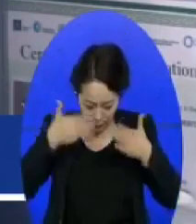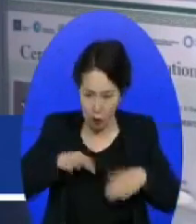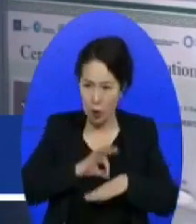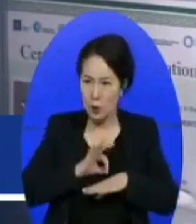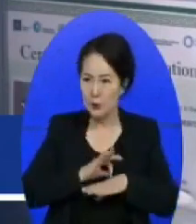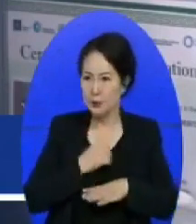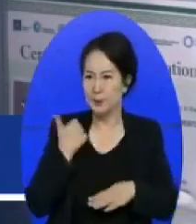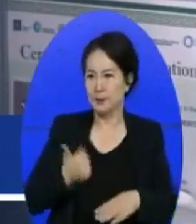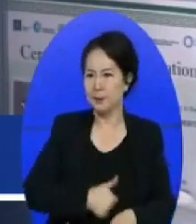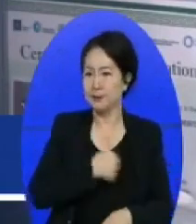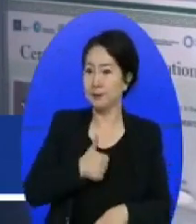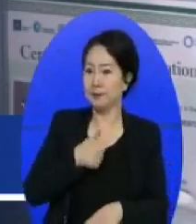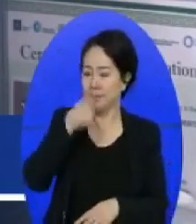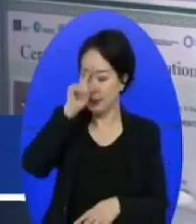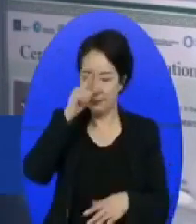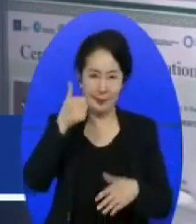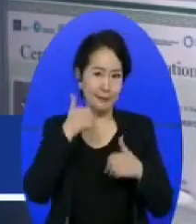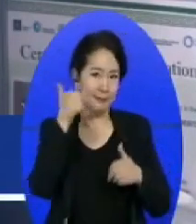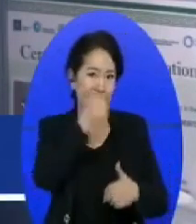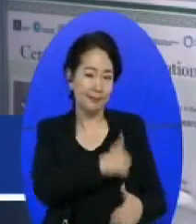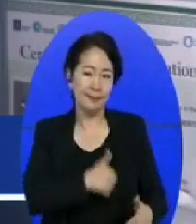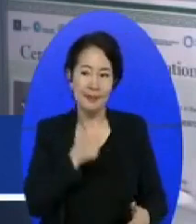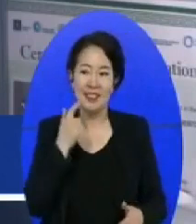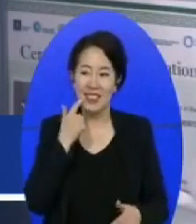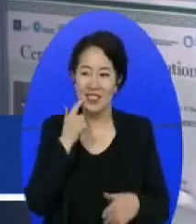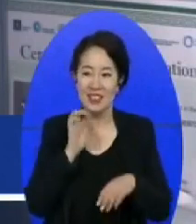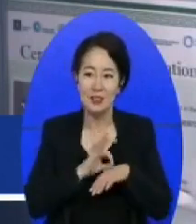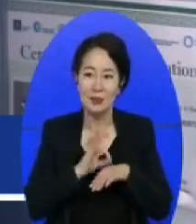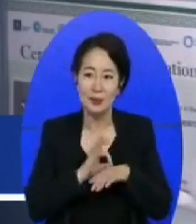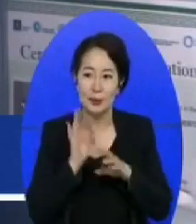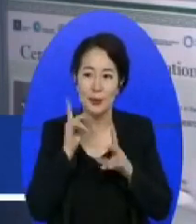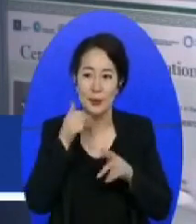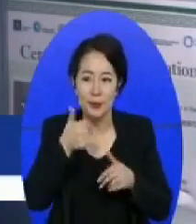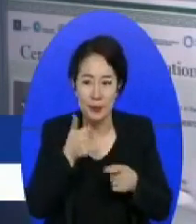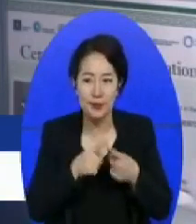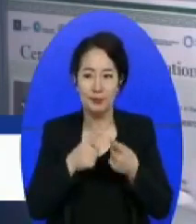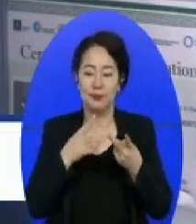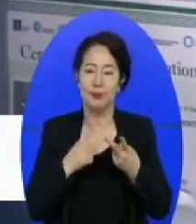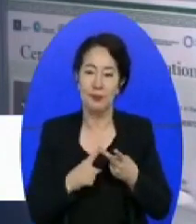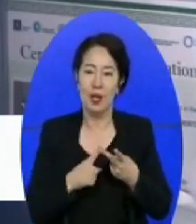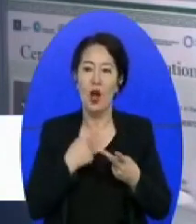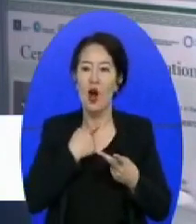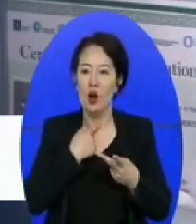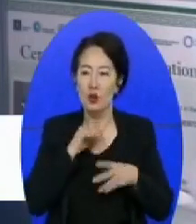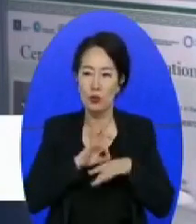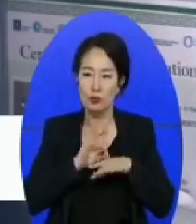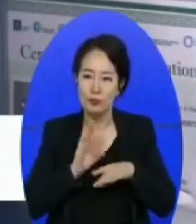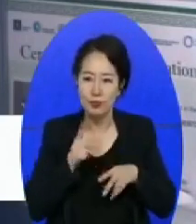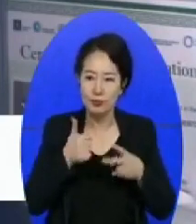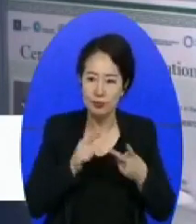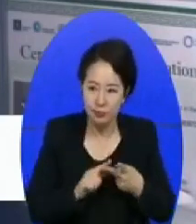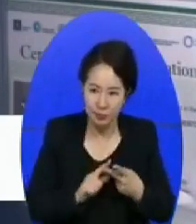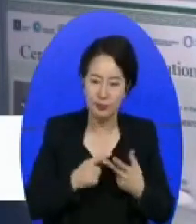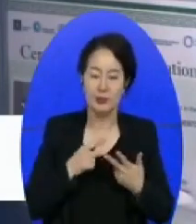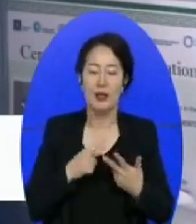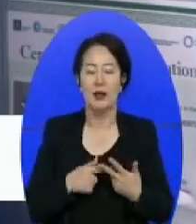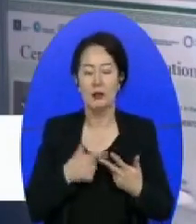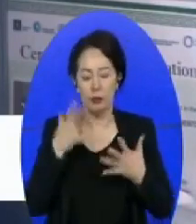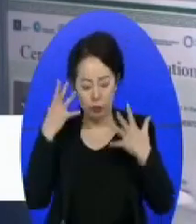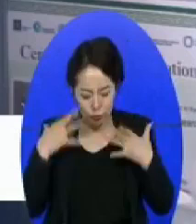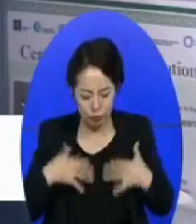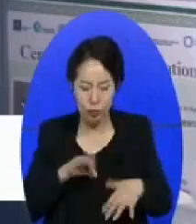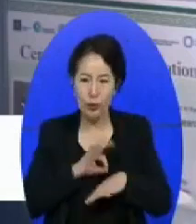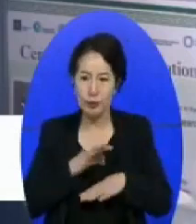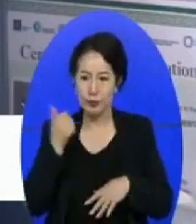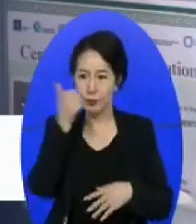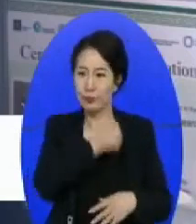төрлийн өвчнүүдийг эмчлүүлдэг ялангуяа шүдний өвчин байвал тэрийг эмчлүүлэх нь байна. Тэгээ хоолоо өвддөг бол тэрийг эмчлүүлэх нь байна. Тэгээ зэрэг